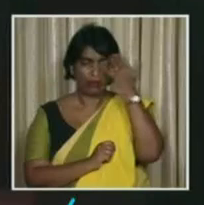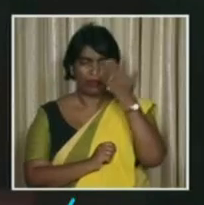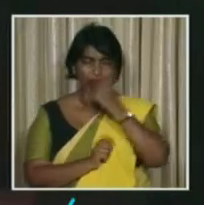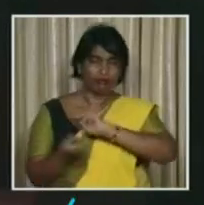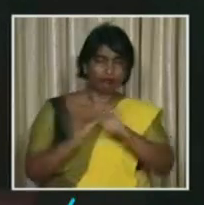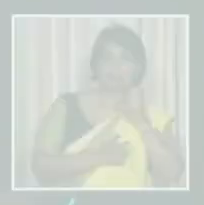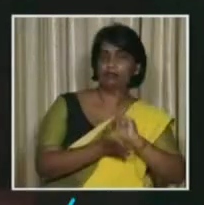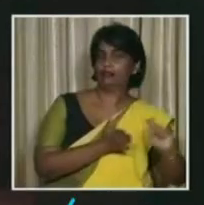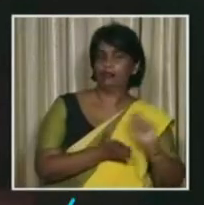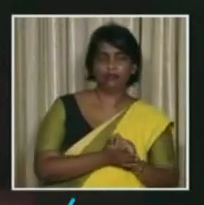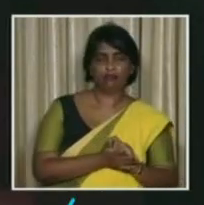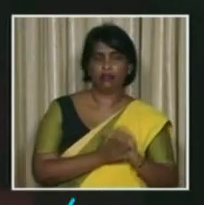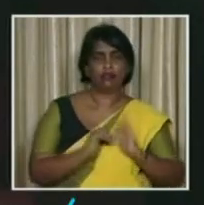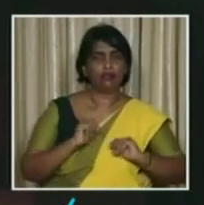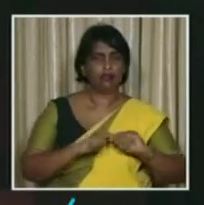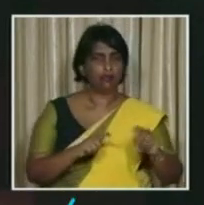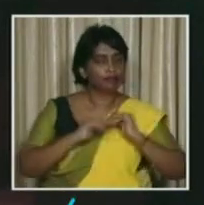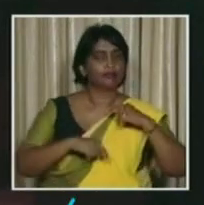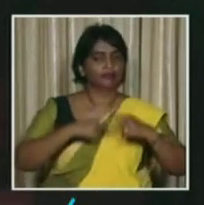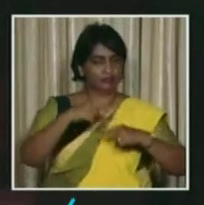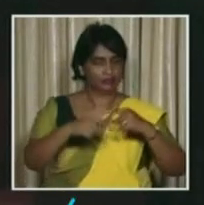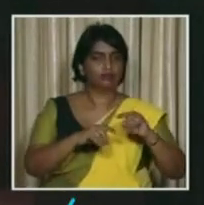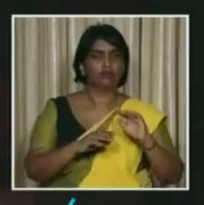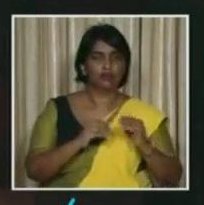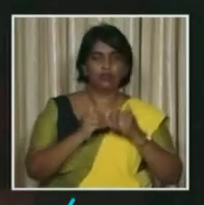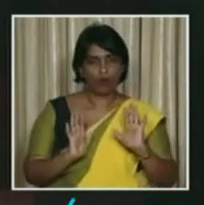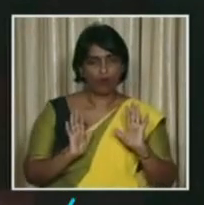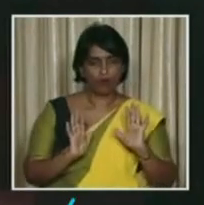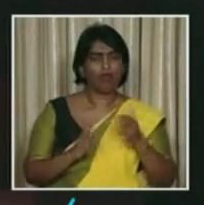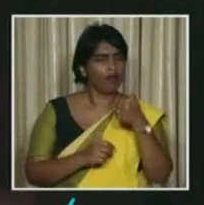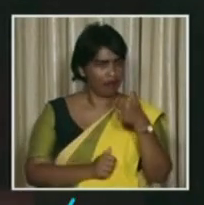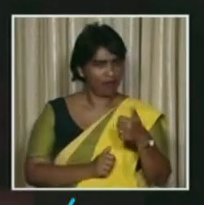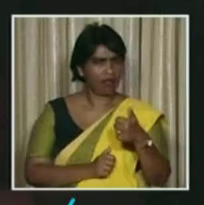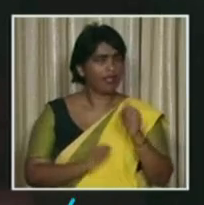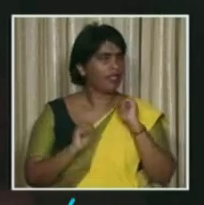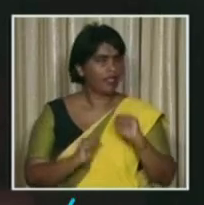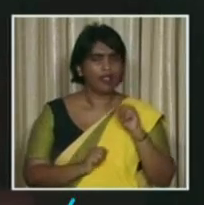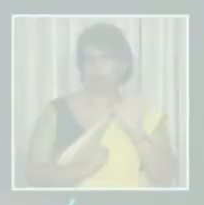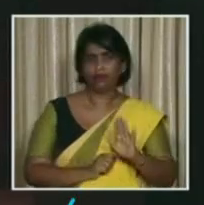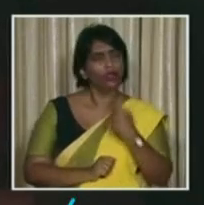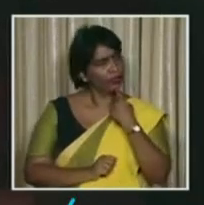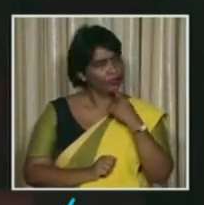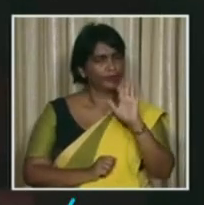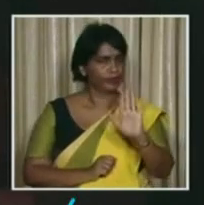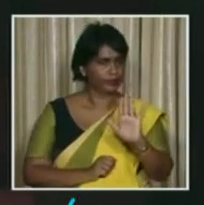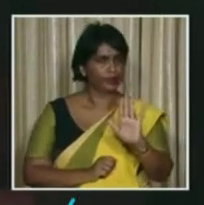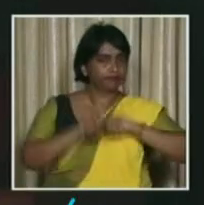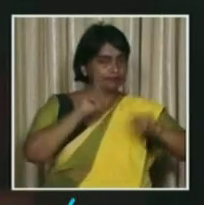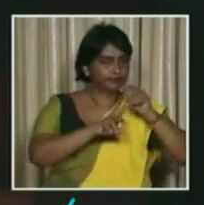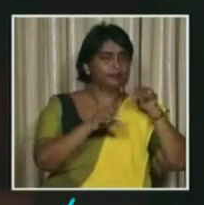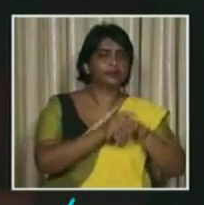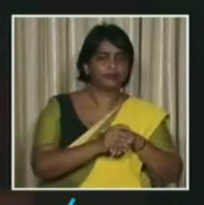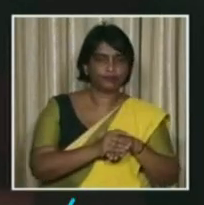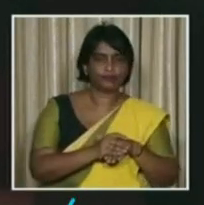භාෂාවෙන් මේ විභාගය ක්‍රියාත්මක කළ යුතුයි කියන දේ අපි නැහැ. ඒක ක්‍රමානුකූලව කෙරෙන්නට ඕන. ඉතින් ඇයි ඔබතුමා මේක කල් දාන්නේ? මෙතනදී කතා වෙලා තියෙනවා